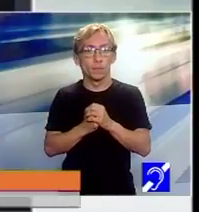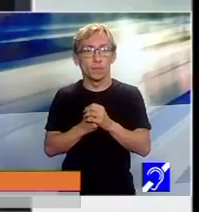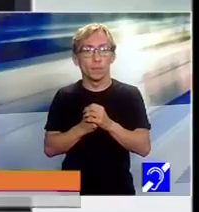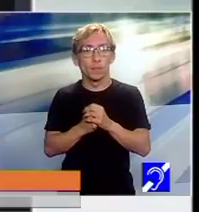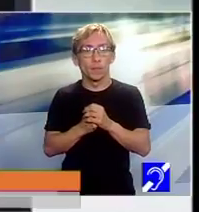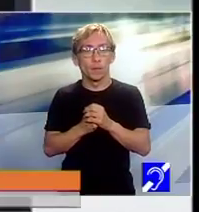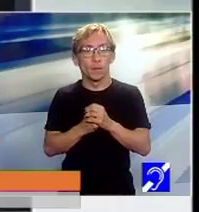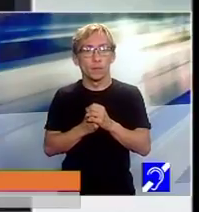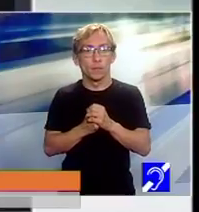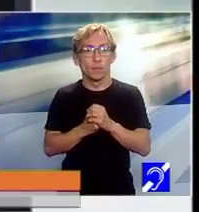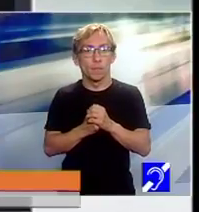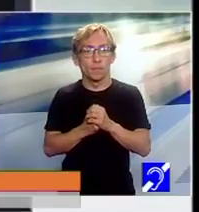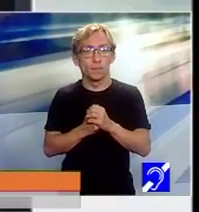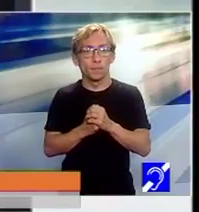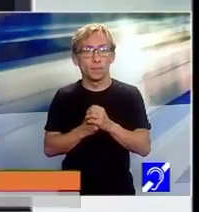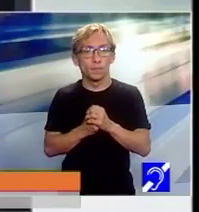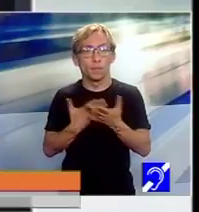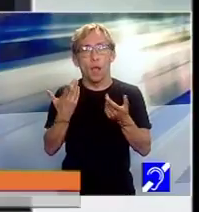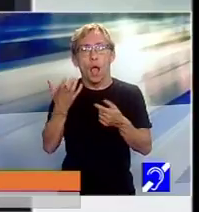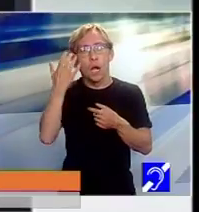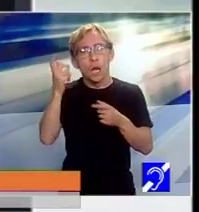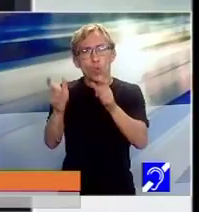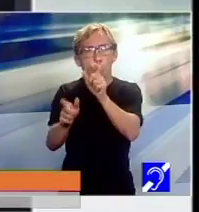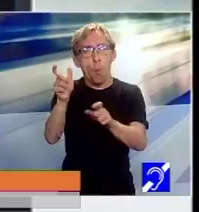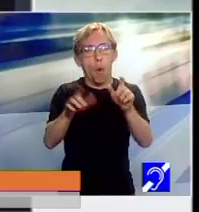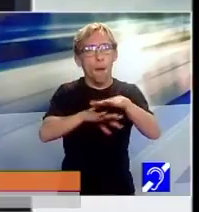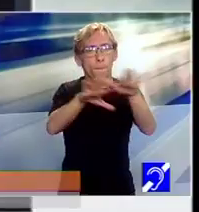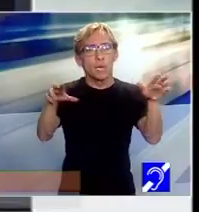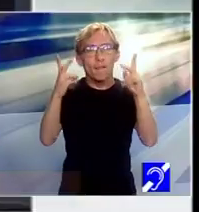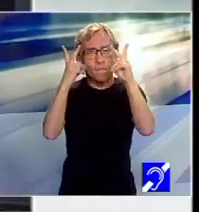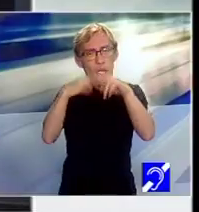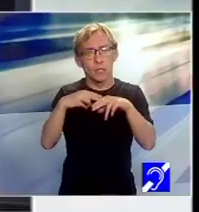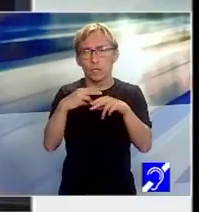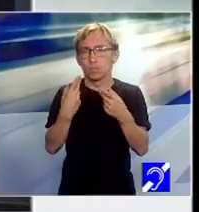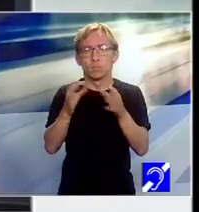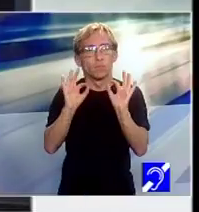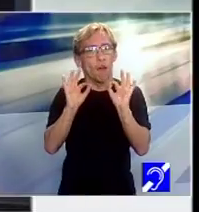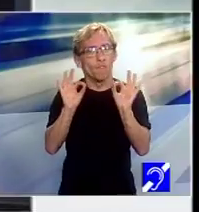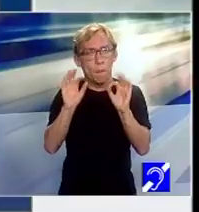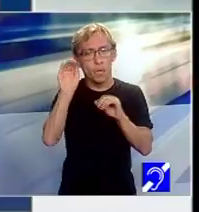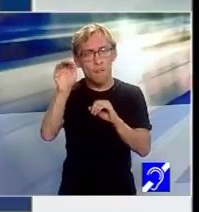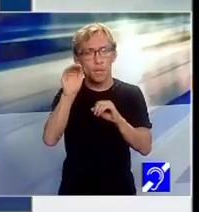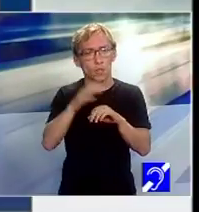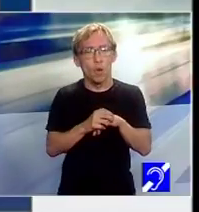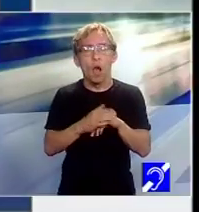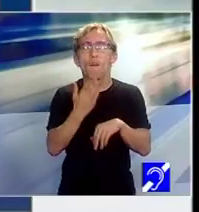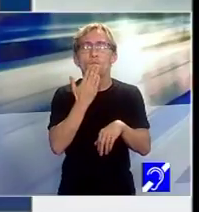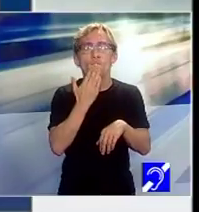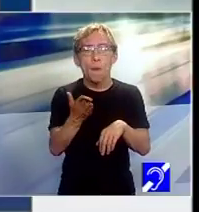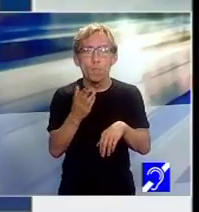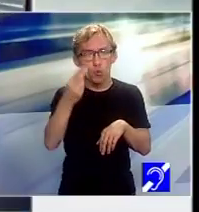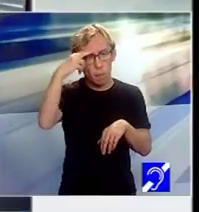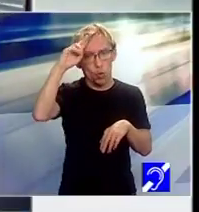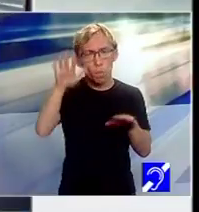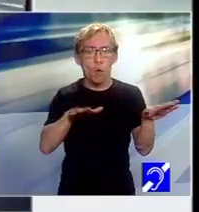să meargă în policlinică. Și când va înțelege lumea asta, treburile vor merge spre bine. Domnule director, manager, vă mulțumim că ați fost alături de